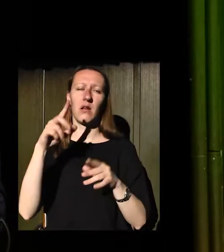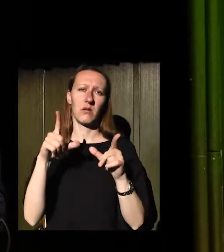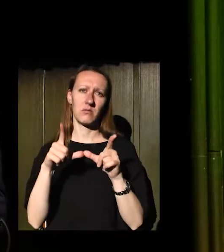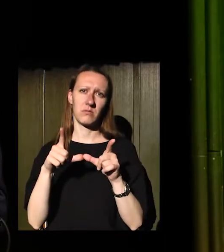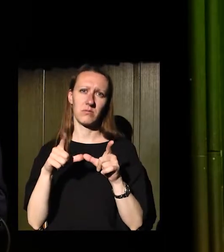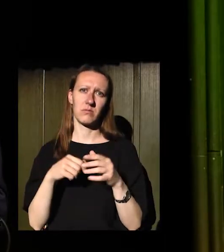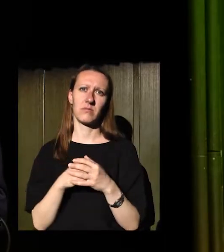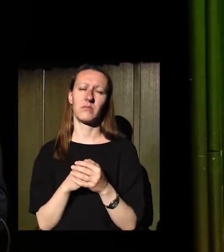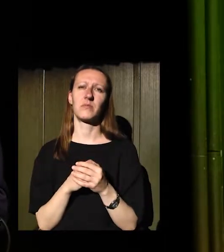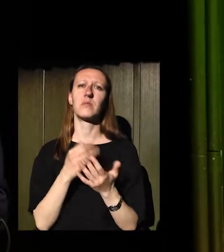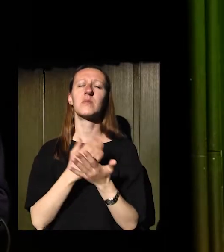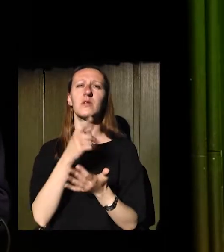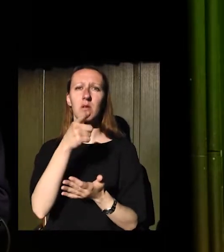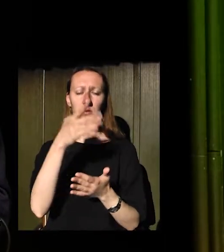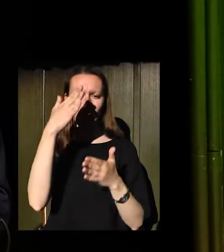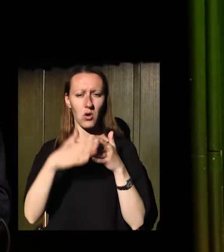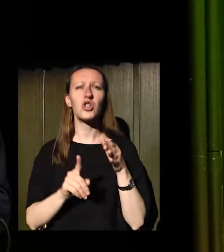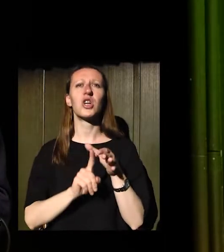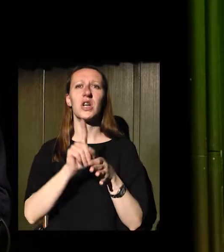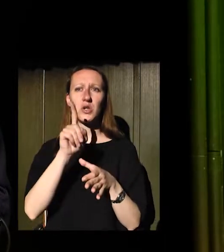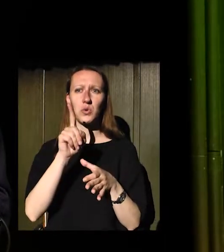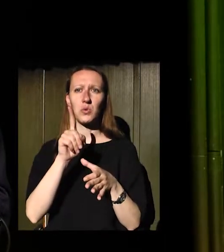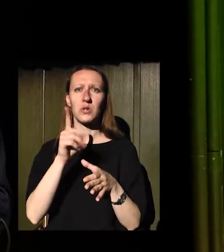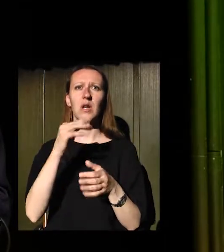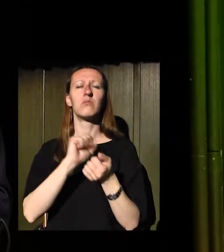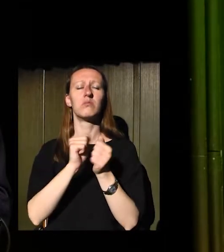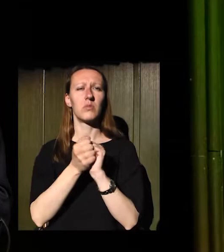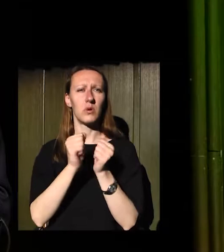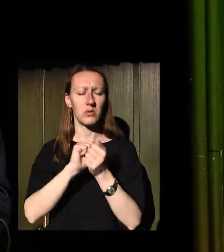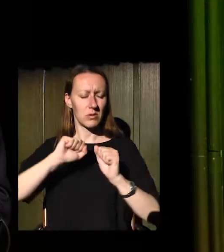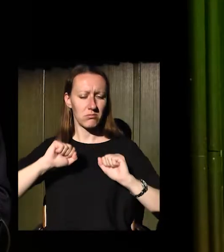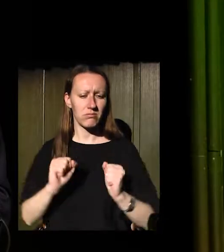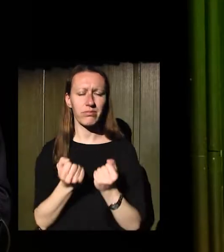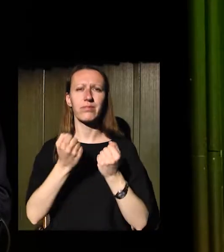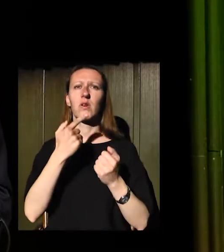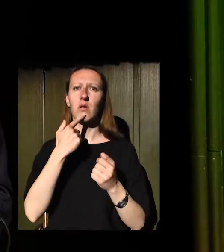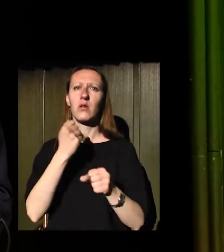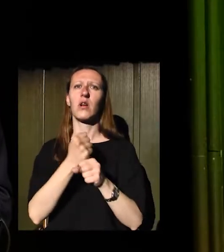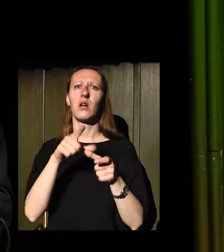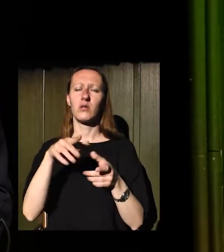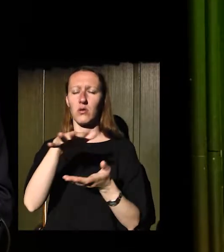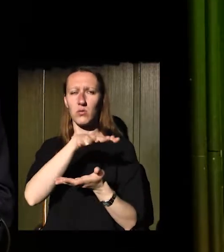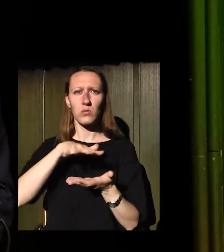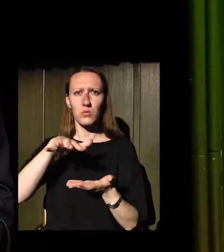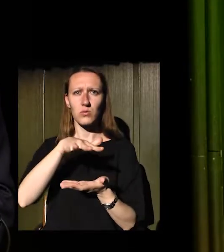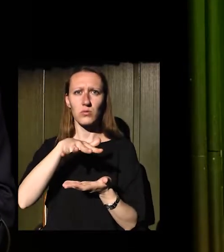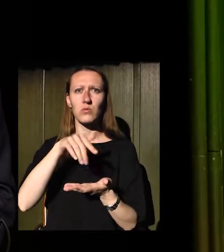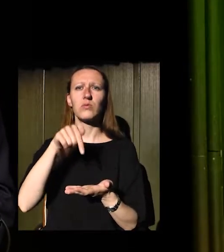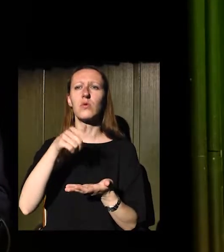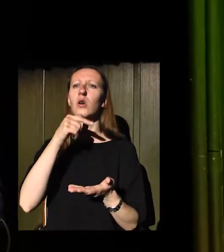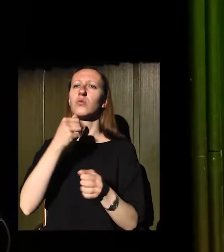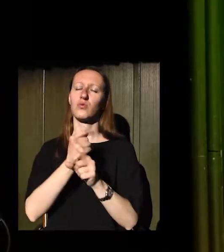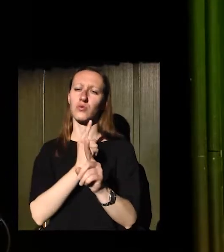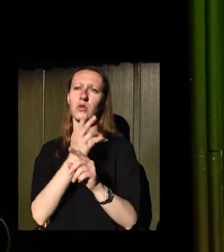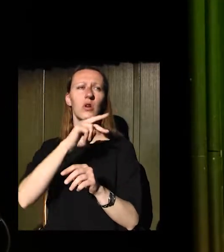Europom. Bio je to konačni rezultat antifašističkog pokreta otpora koji je djelovao lokalno, ali i